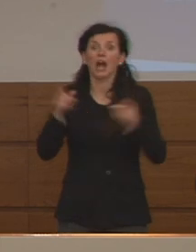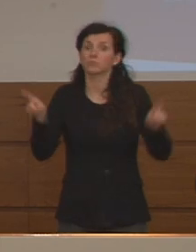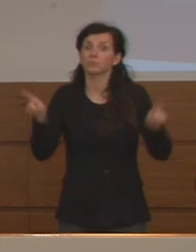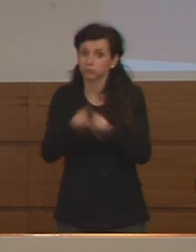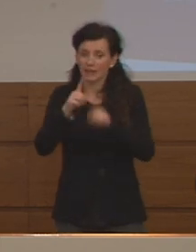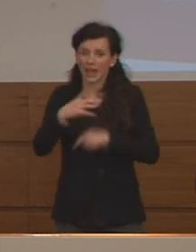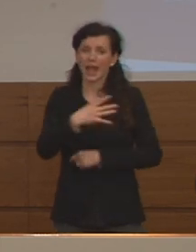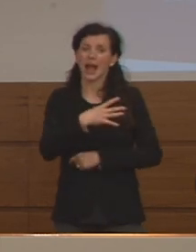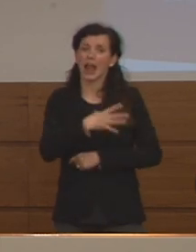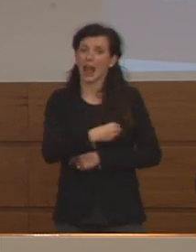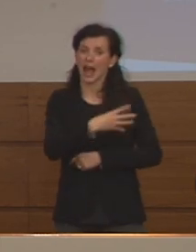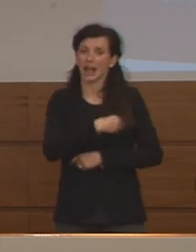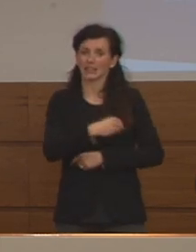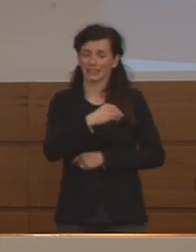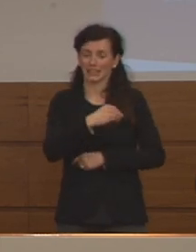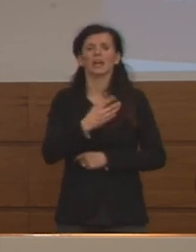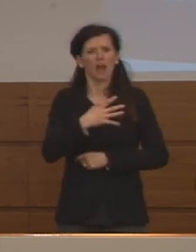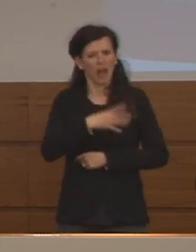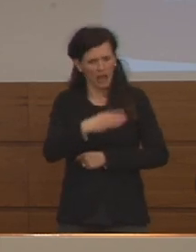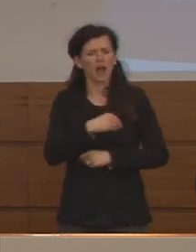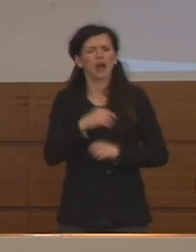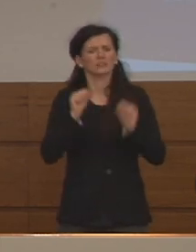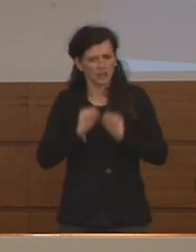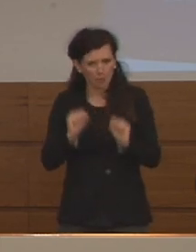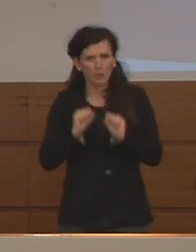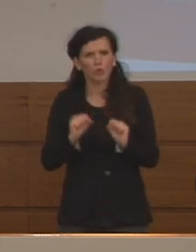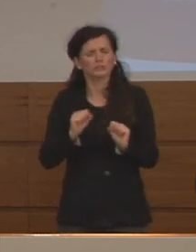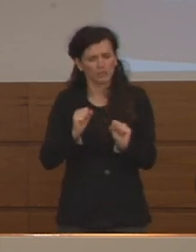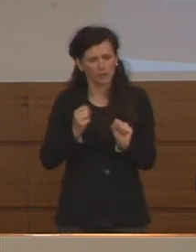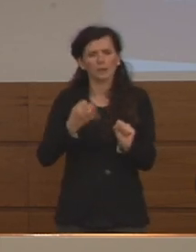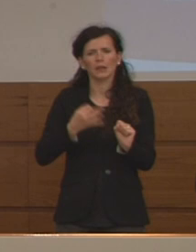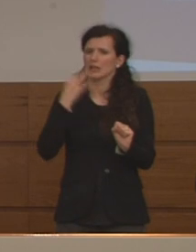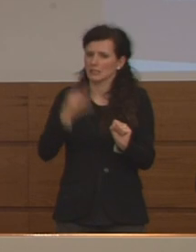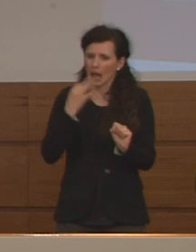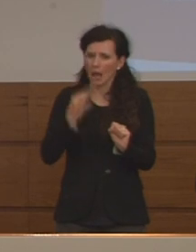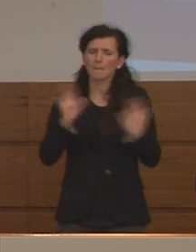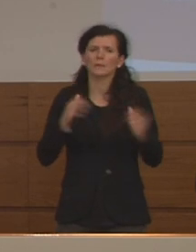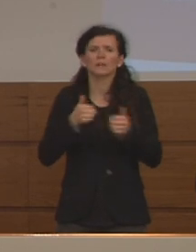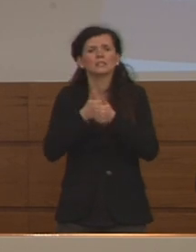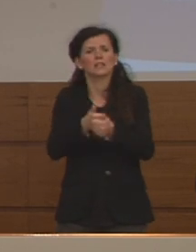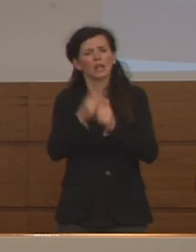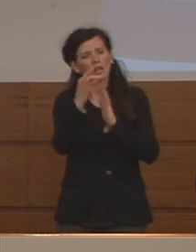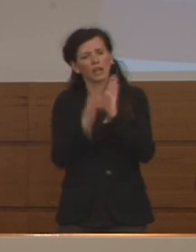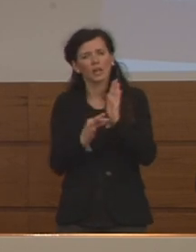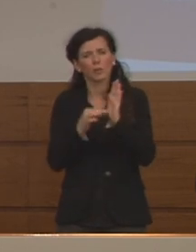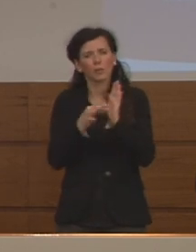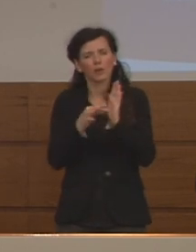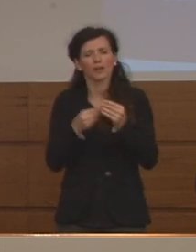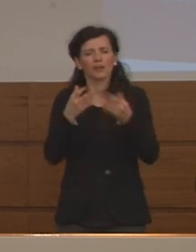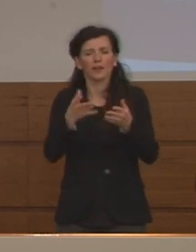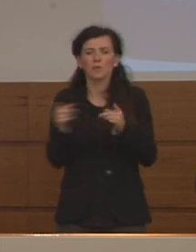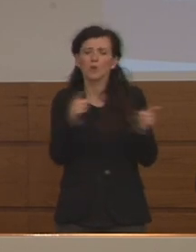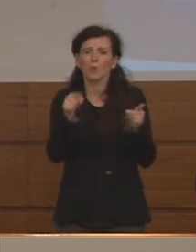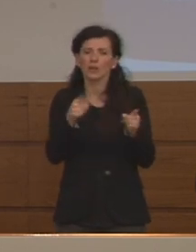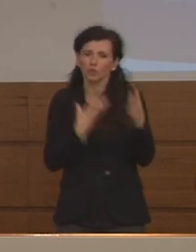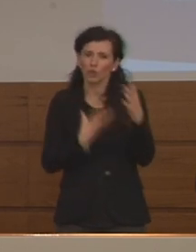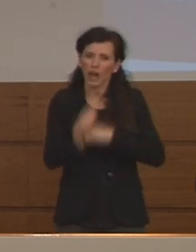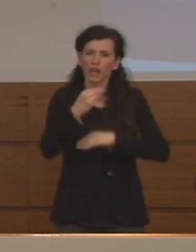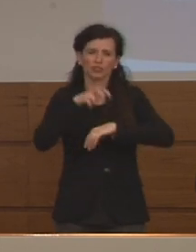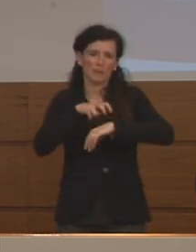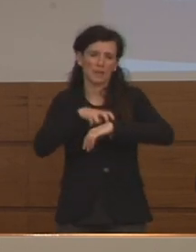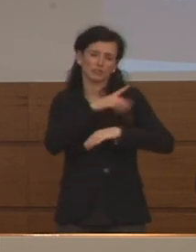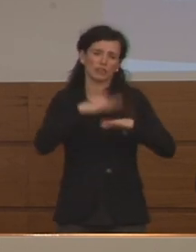al seno che è possibile sempre e comunque qui seguendo quelle che sono le direttive che verranno date nel punto nascita su questo